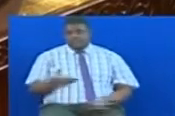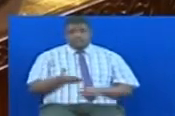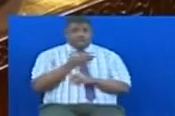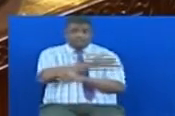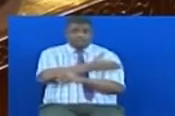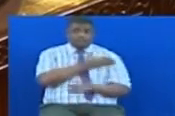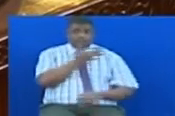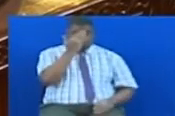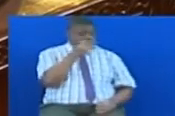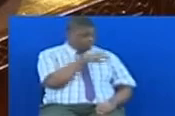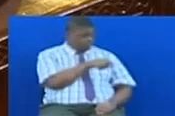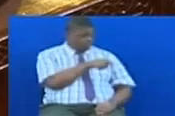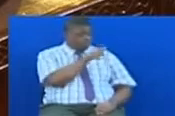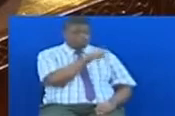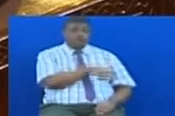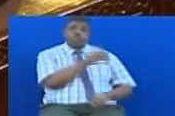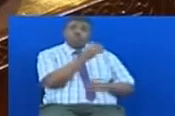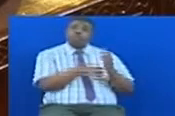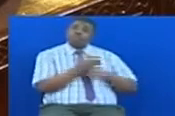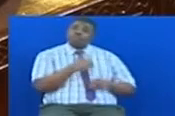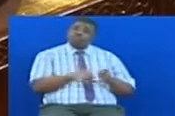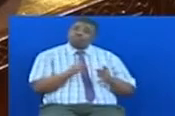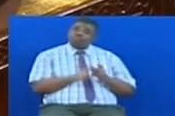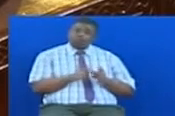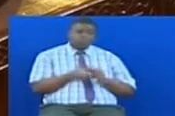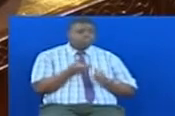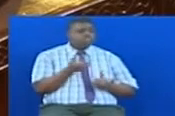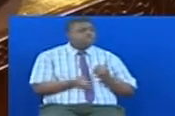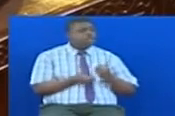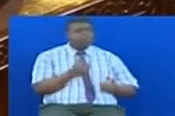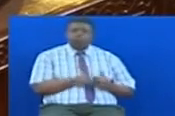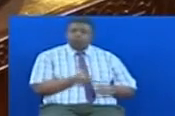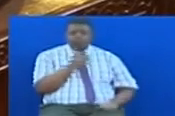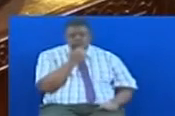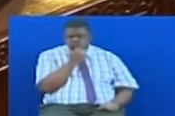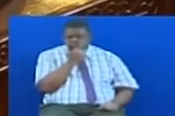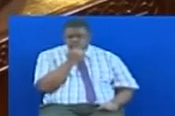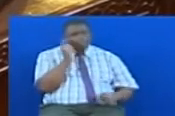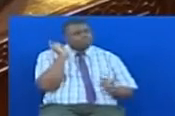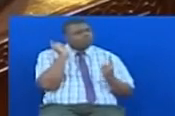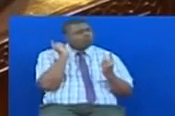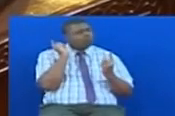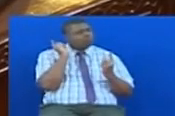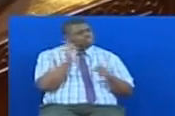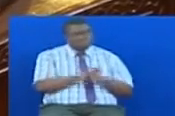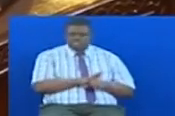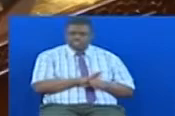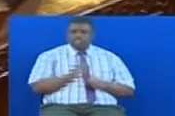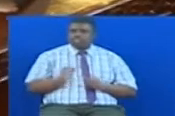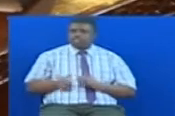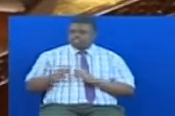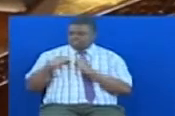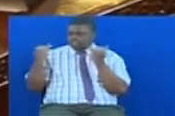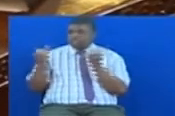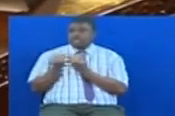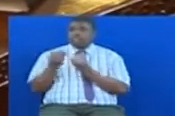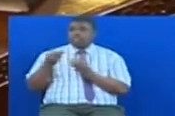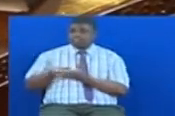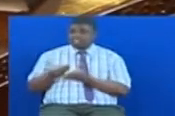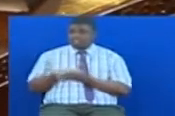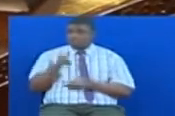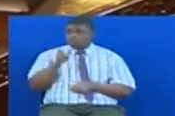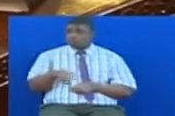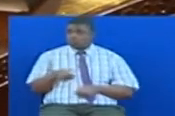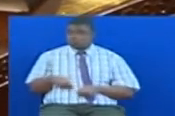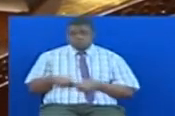kwamba kundi la watu wenye ulemavu lilikuwa linakutana na changamoto nyingi sana kwenye taasisi zetu za fedha. Kwa hiyo watu wengi walikuwa wanashindwa